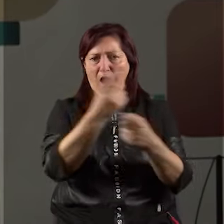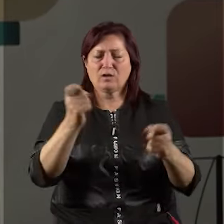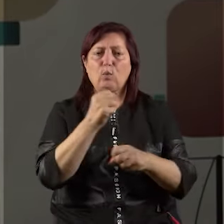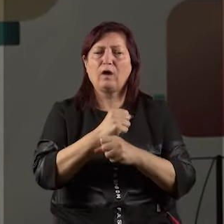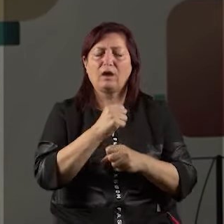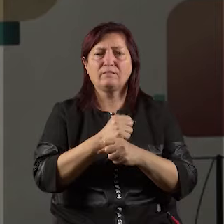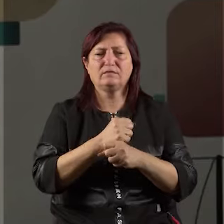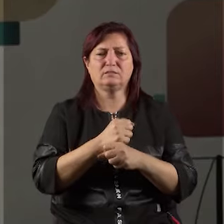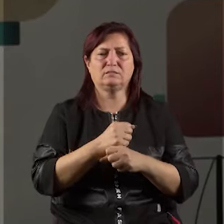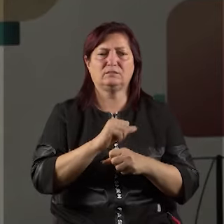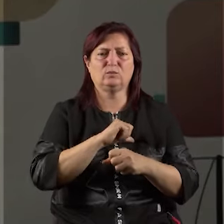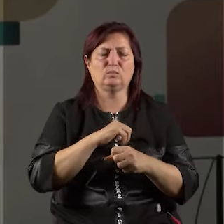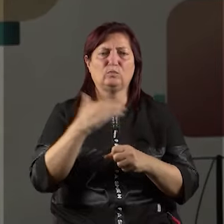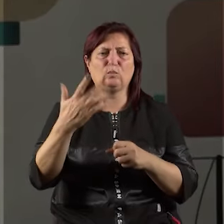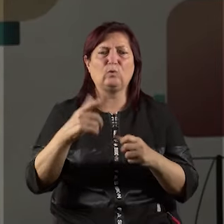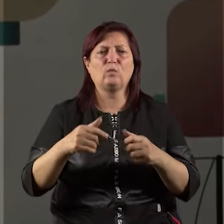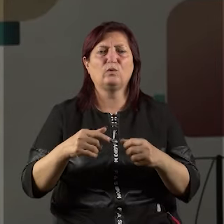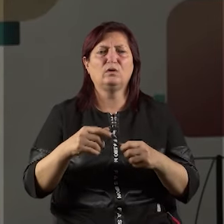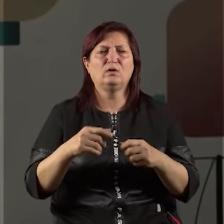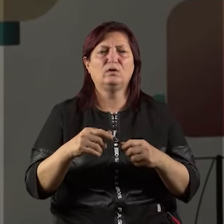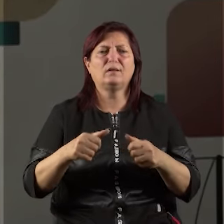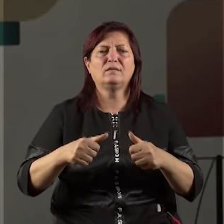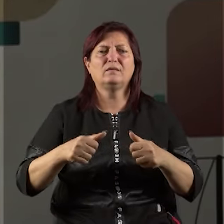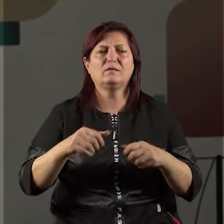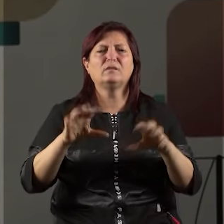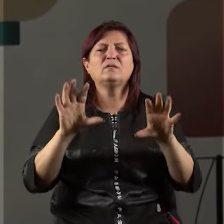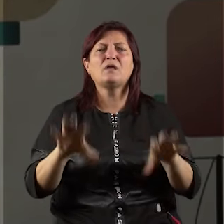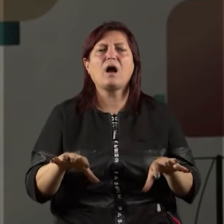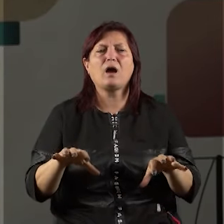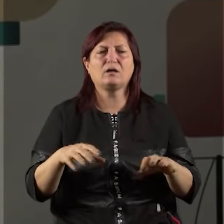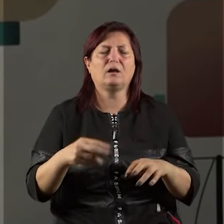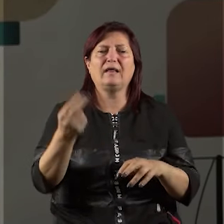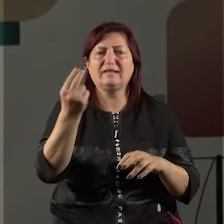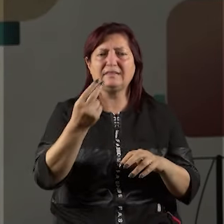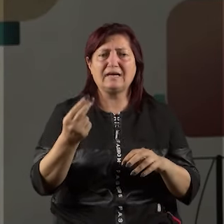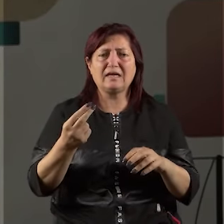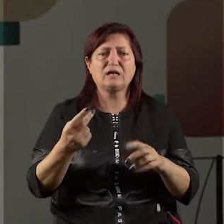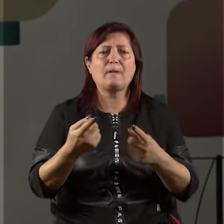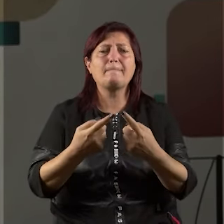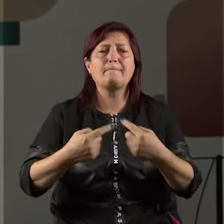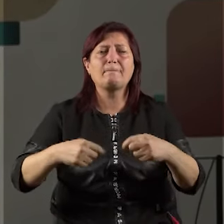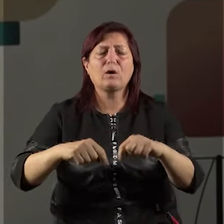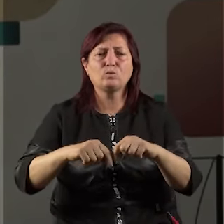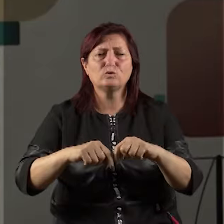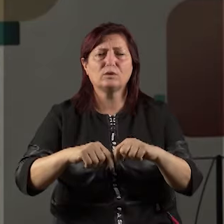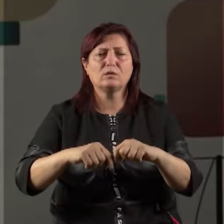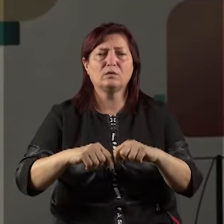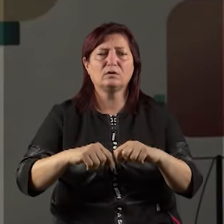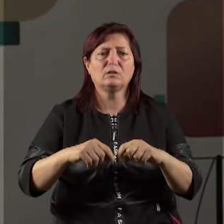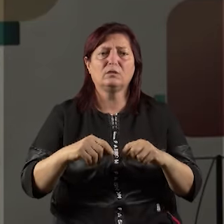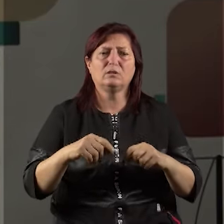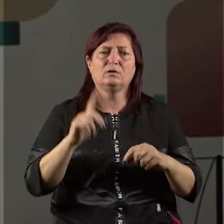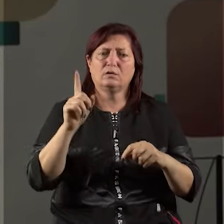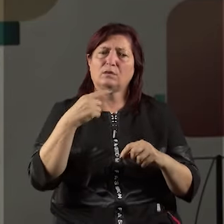հանրապետ ժողովի նախագահ Սիսա Գաբրելյանի կողմից, որ նկարիչների միության կողմից